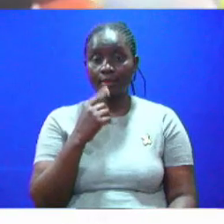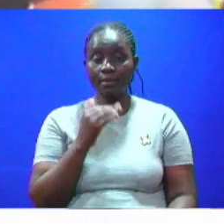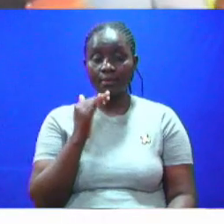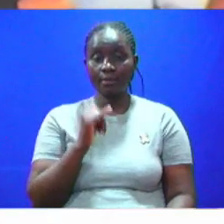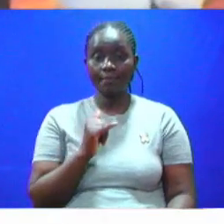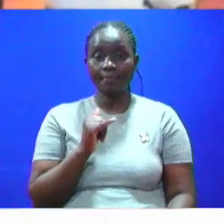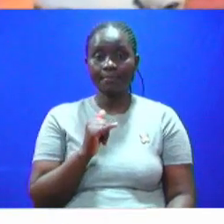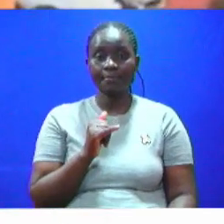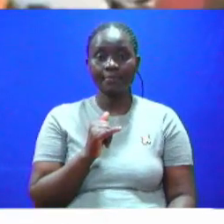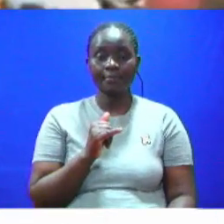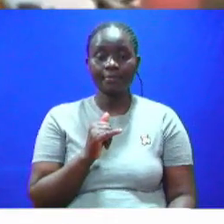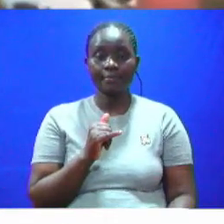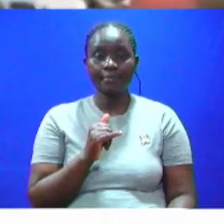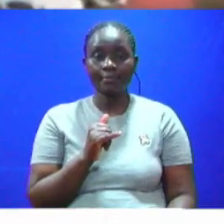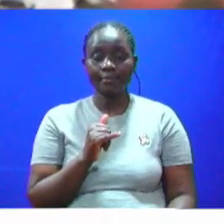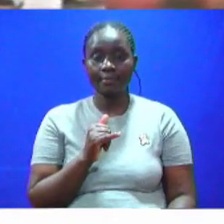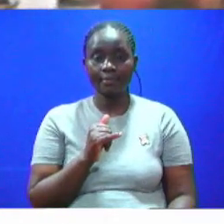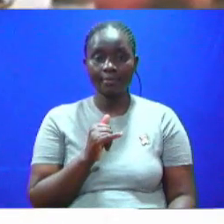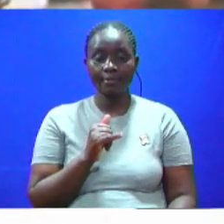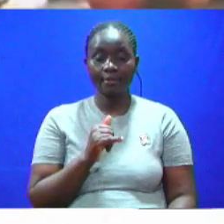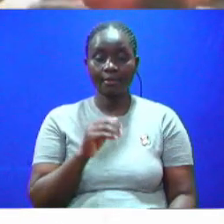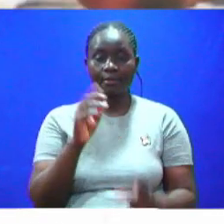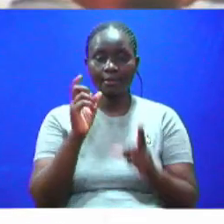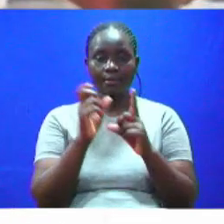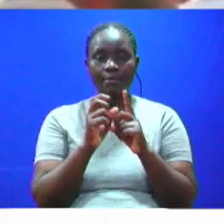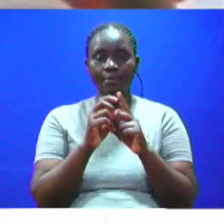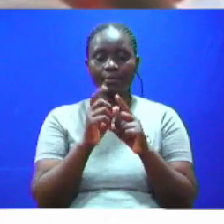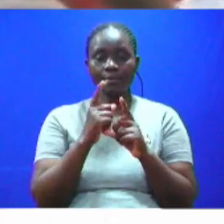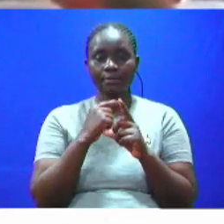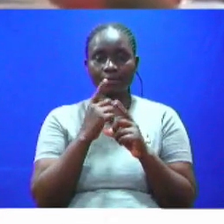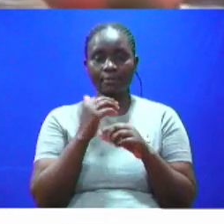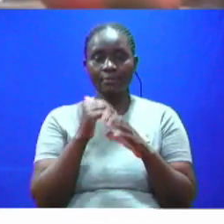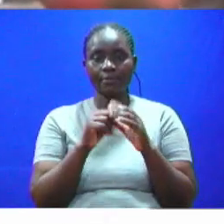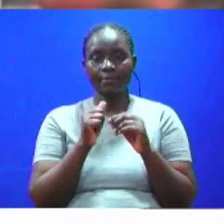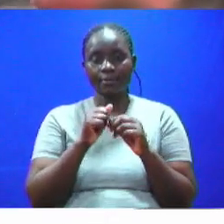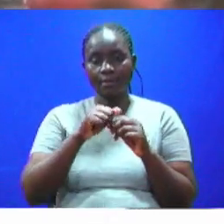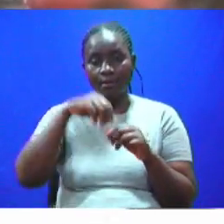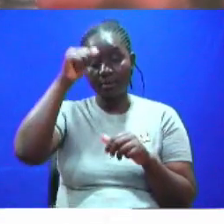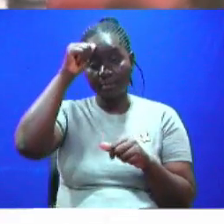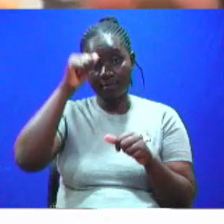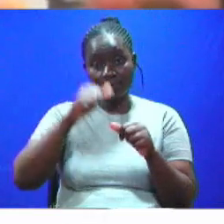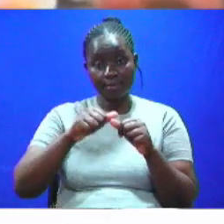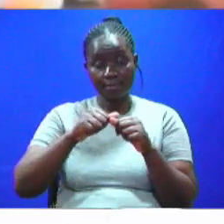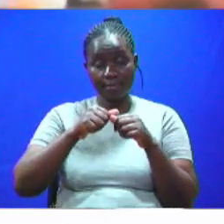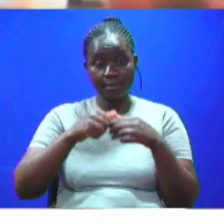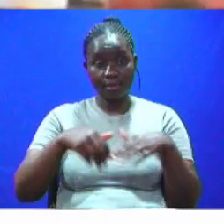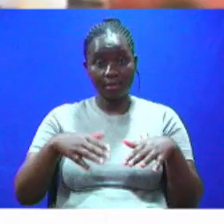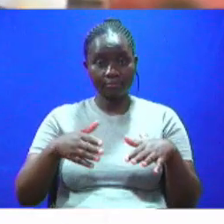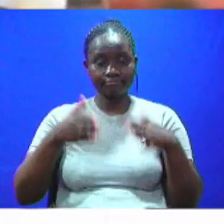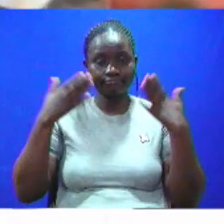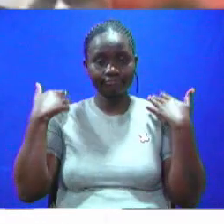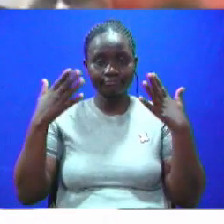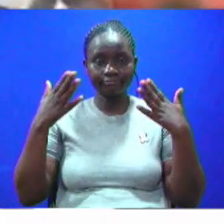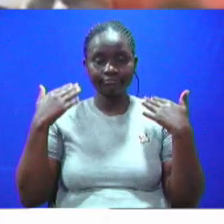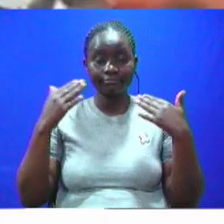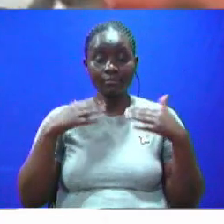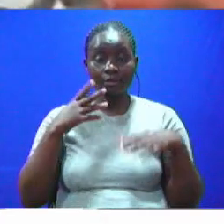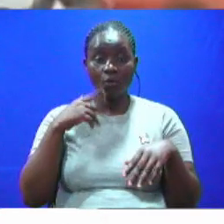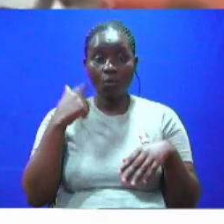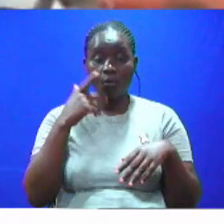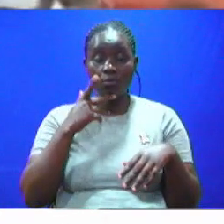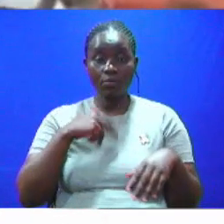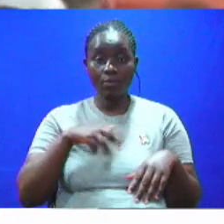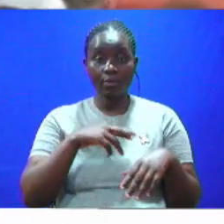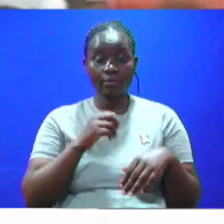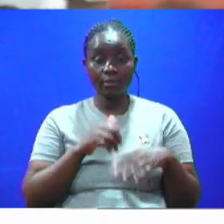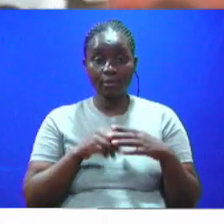Ruto hivi. Ile maneno alisema hakumbuke sisi kama Wameru. Iko kwa roho zetu na hakuna